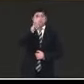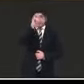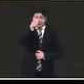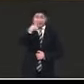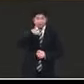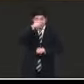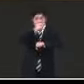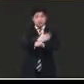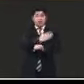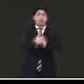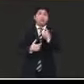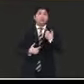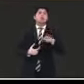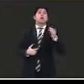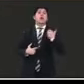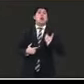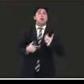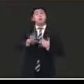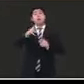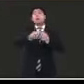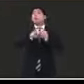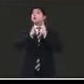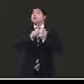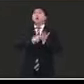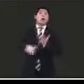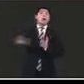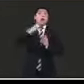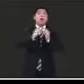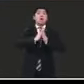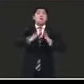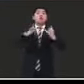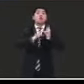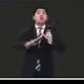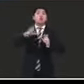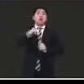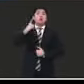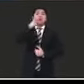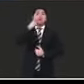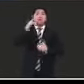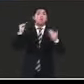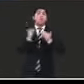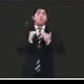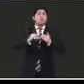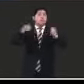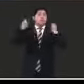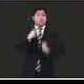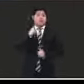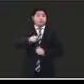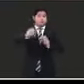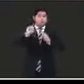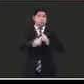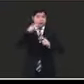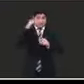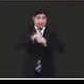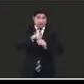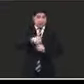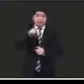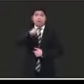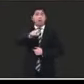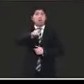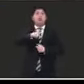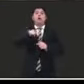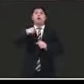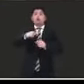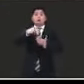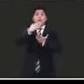ülkemizin değil Belki de dünyanın en büyük sosyal devlet uygulaması olan bu projeye müşterek